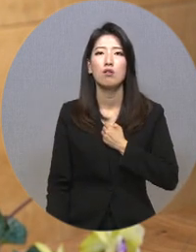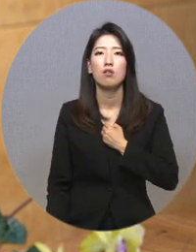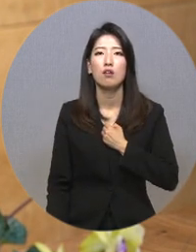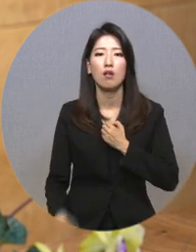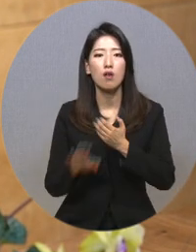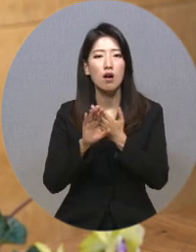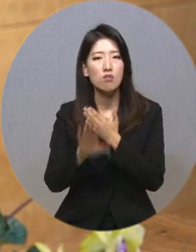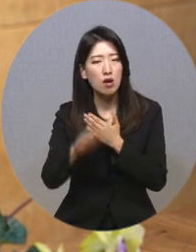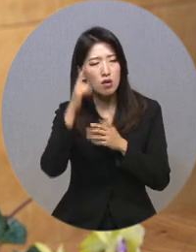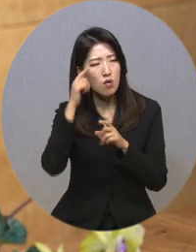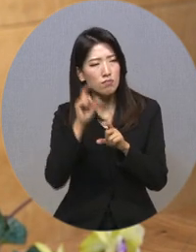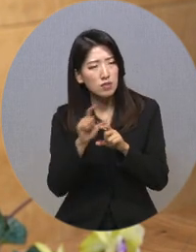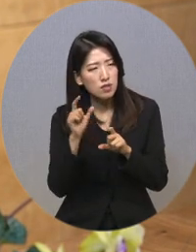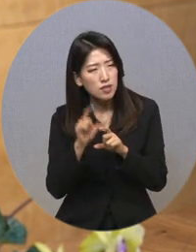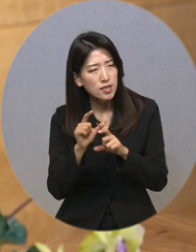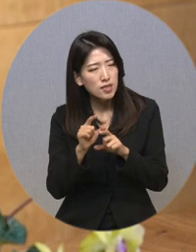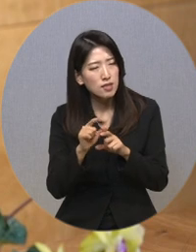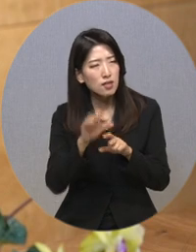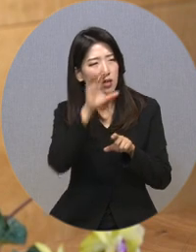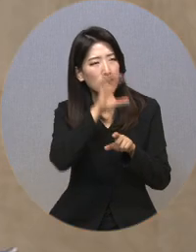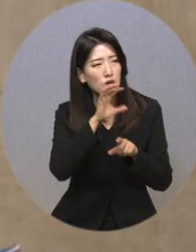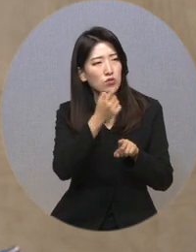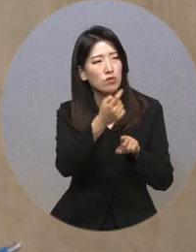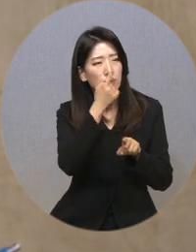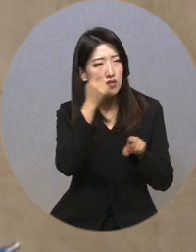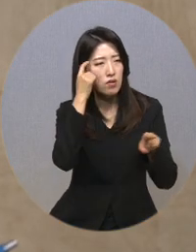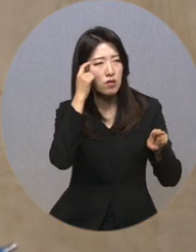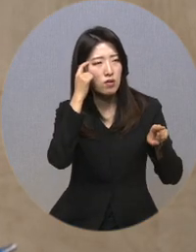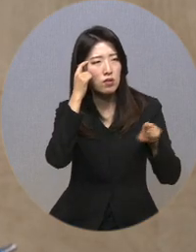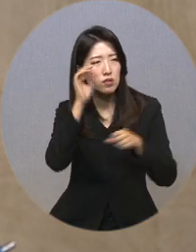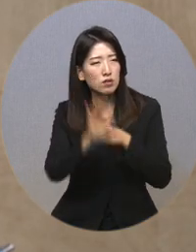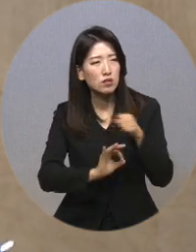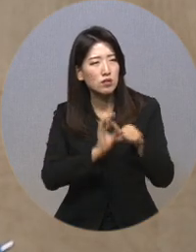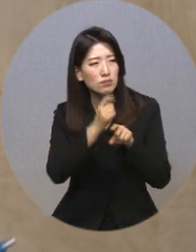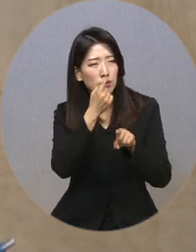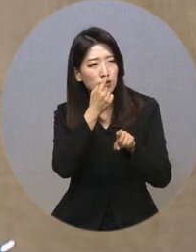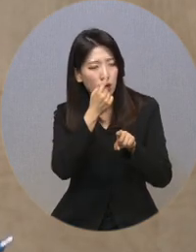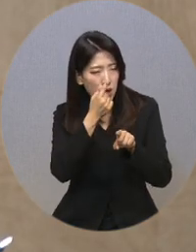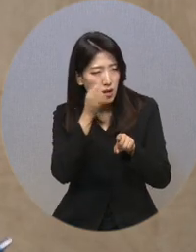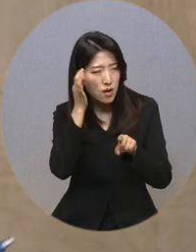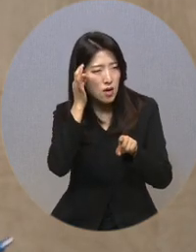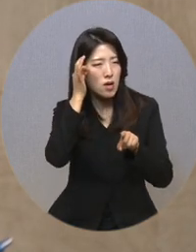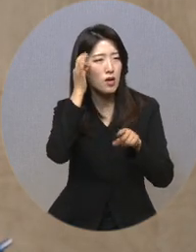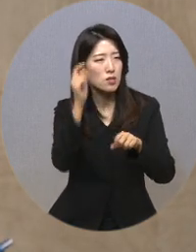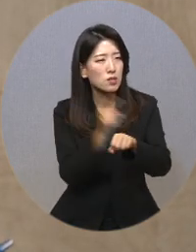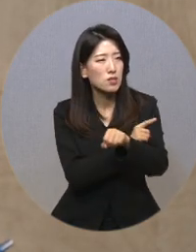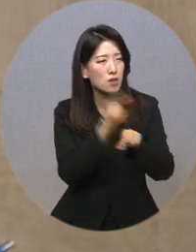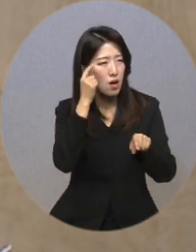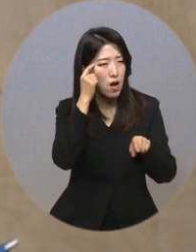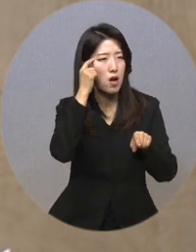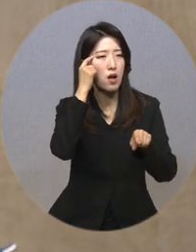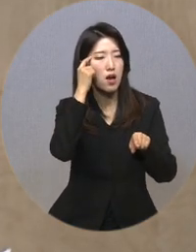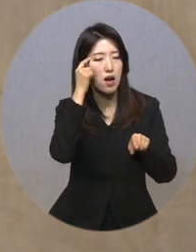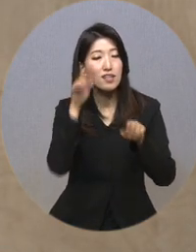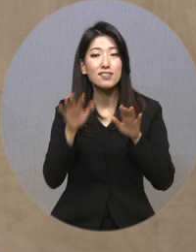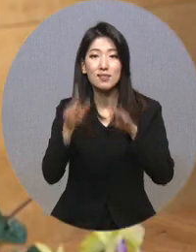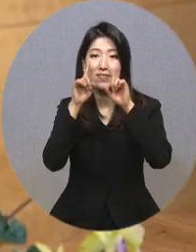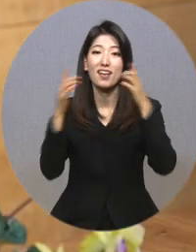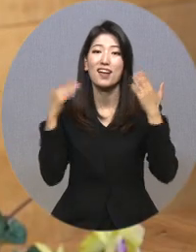받으면서 고민을 했고 그러다 보니까 다른 대학보다는 먼저 저희가 적용할 수 있었습니다. 아. 예,